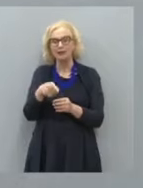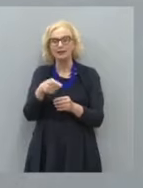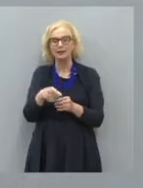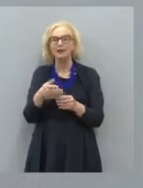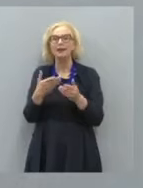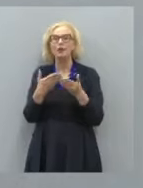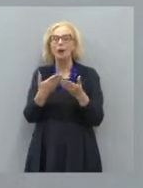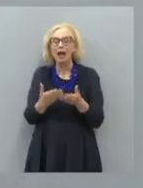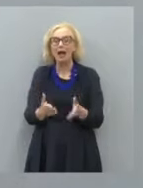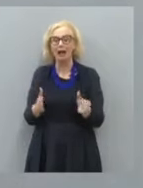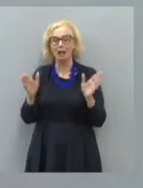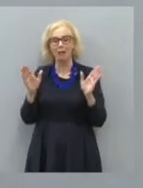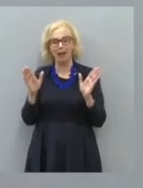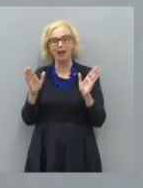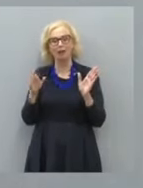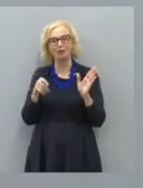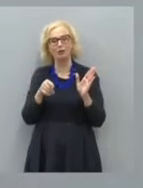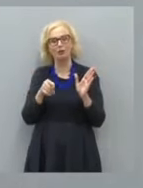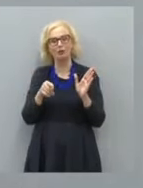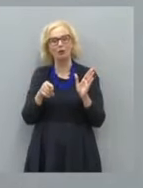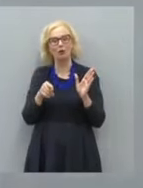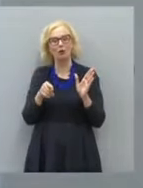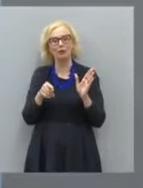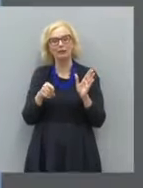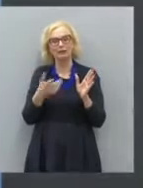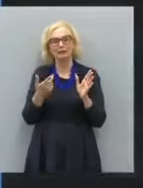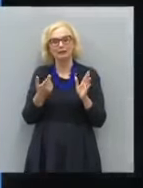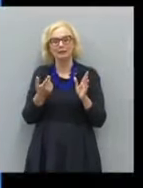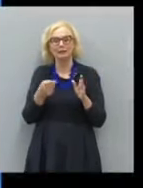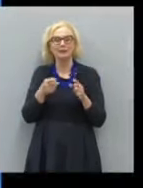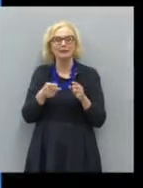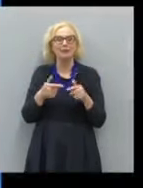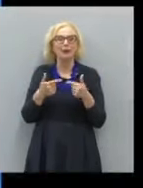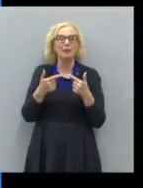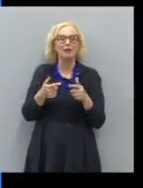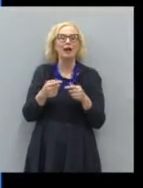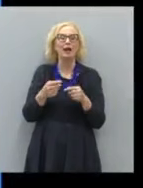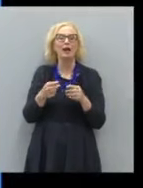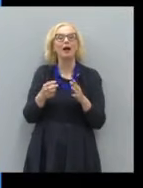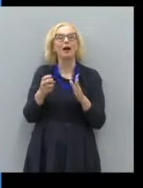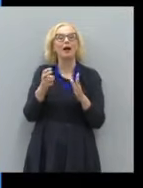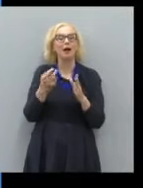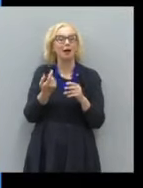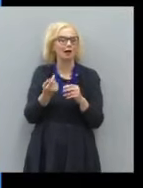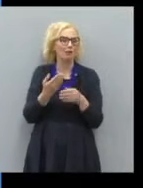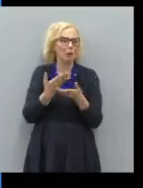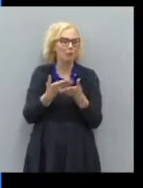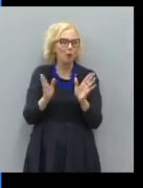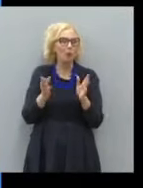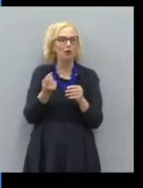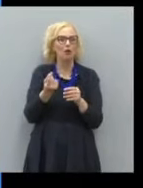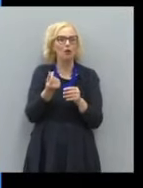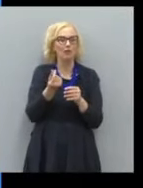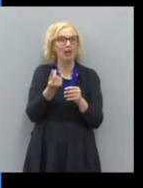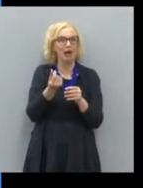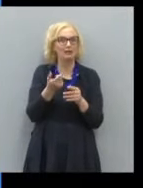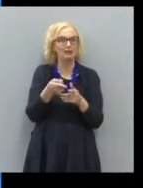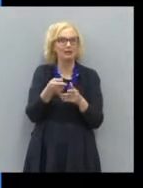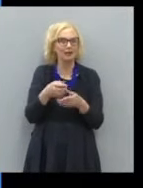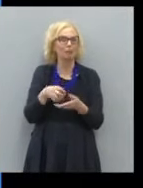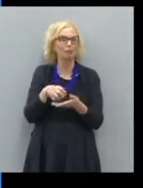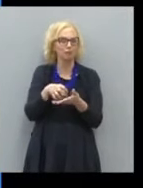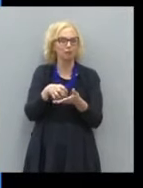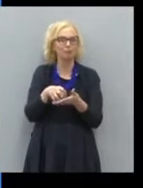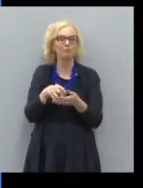di quello che è il concorso al risanamento della finanza pubblica e grazie anche a delle entrate tributarie